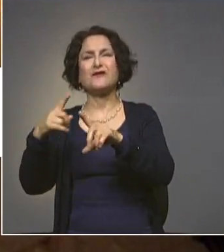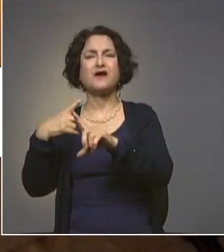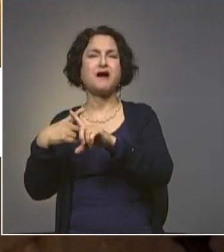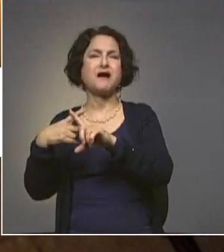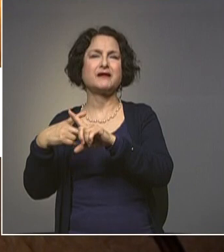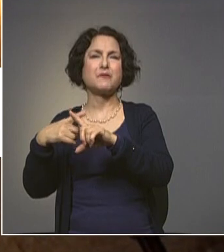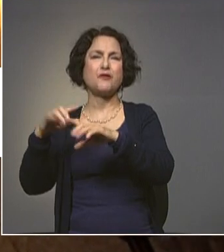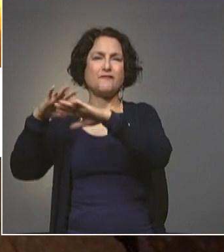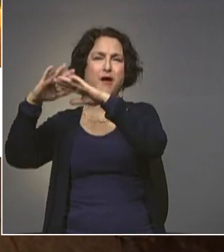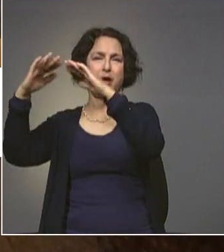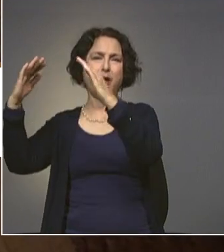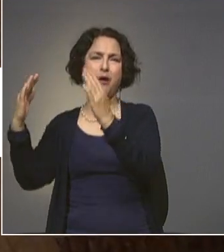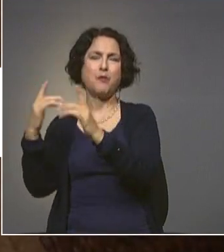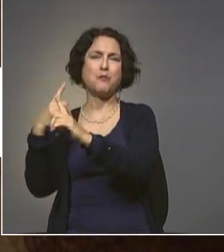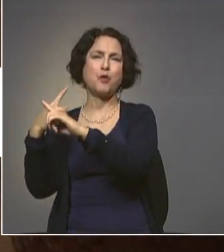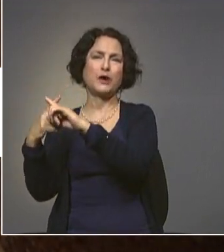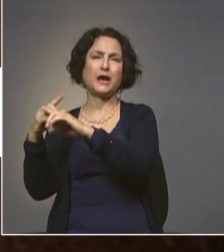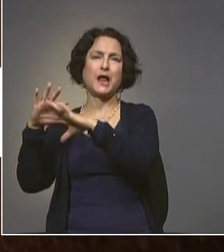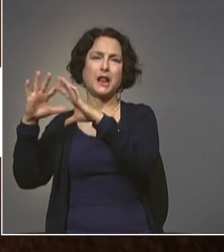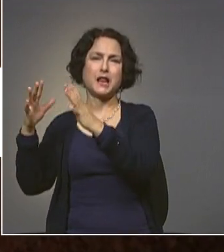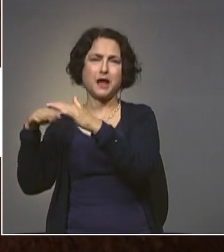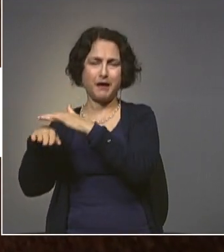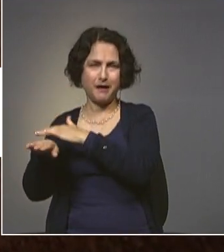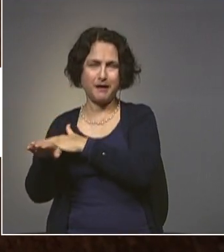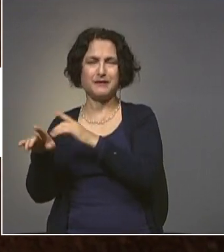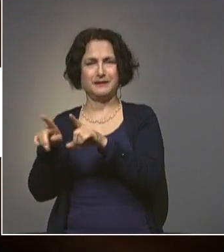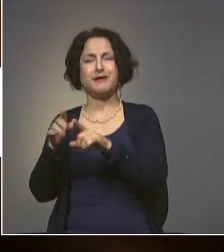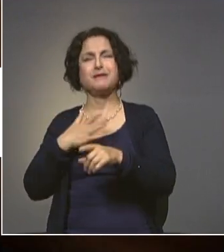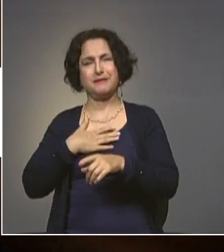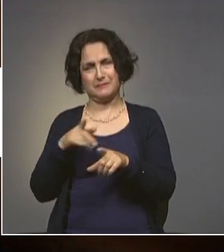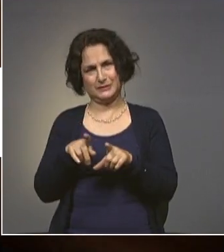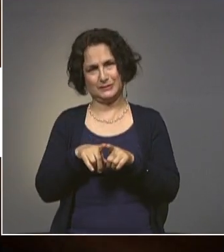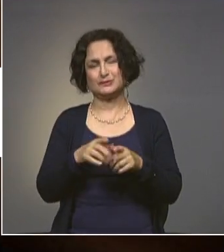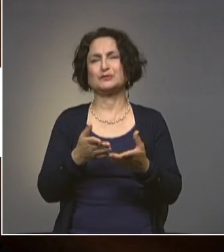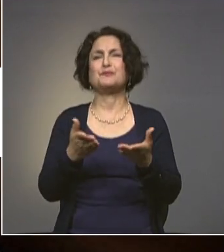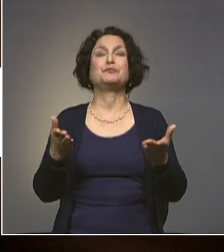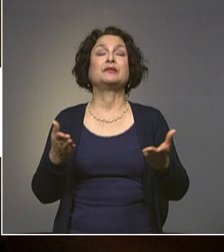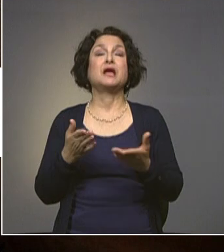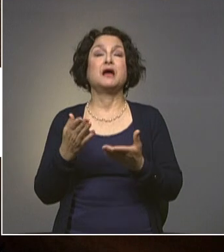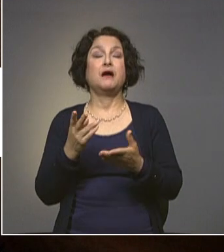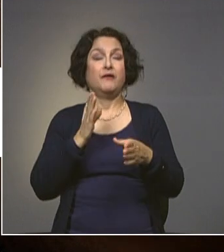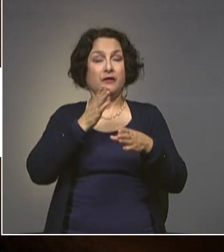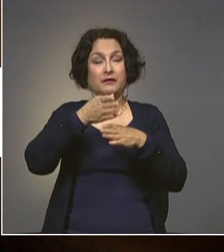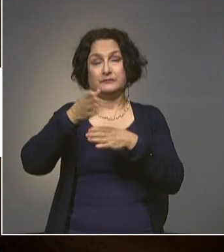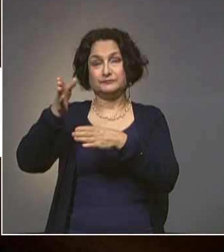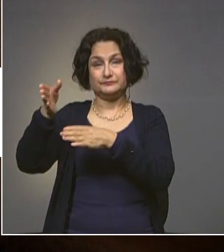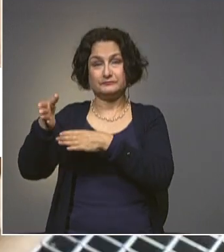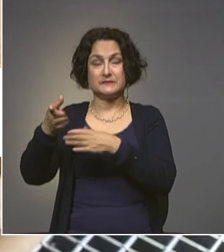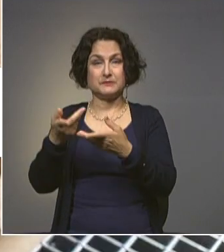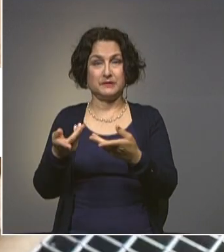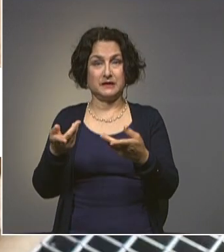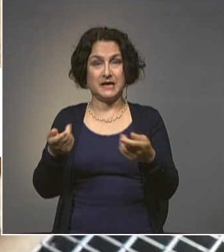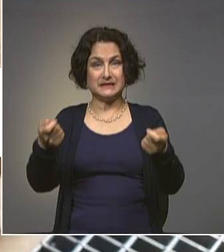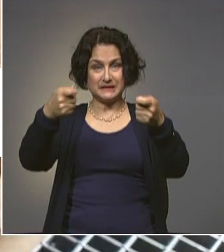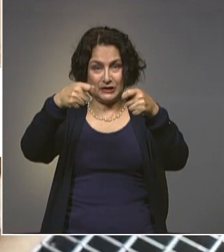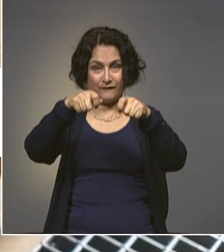и на стенописите на куполната част на казанлъшката гробница. Входовете на двете помещения са били затворени с